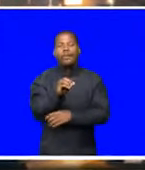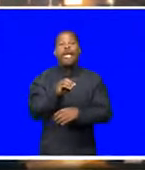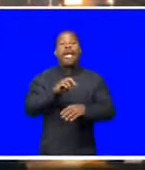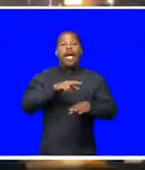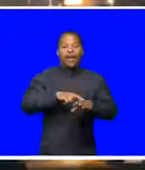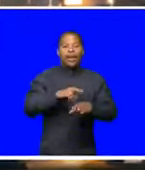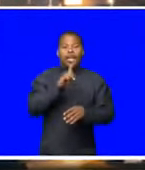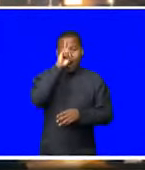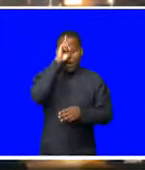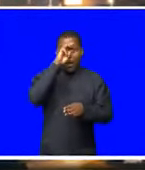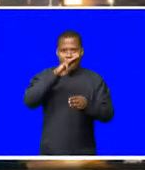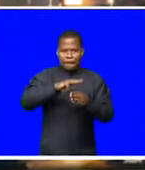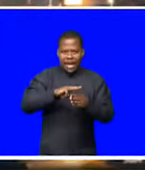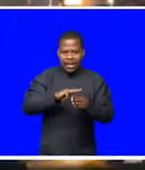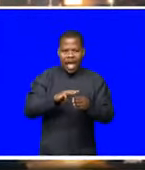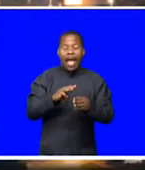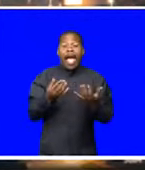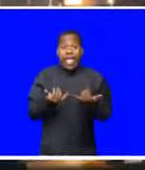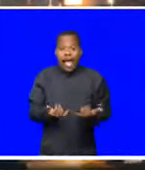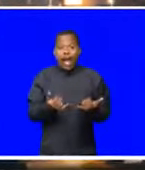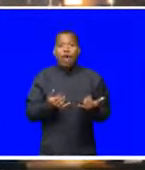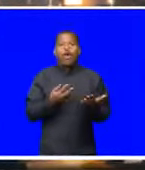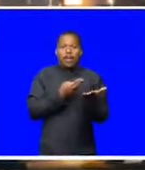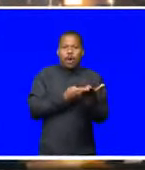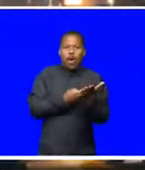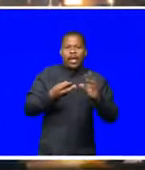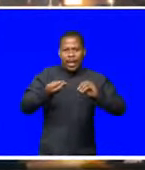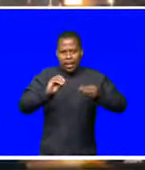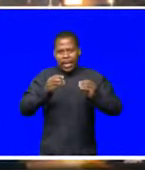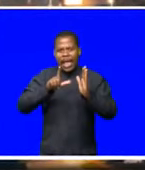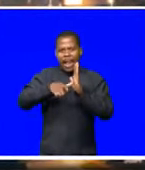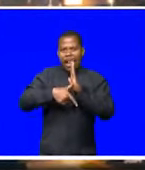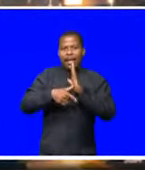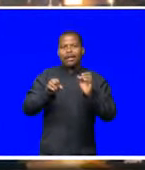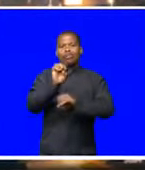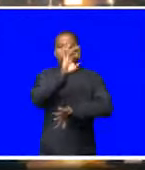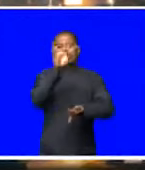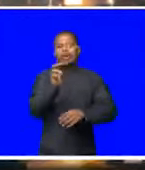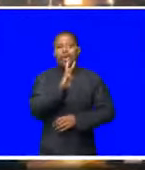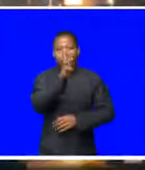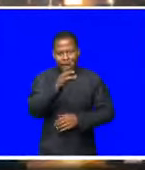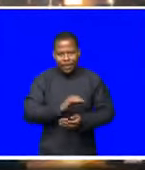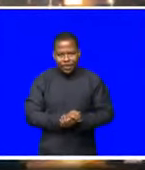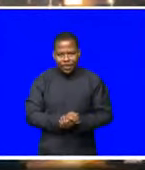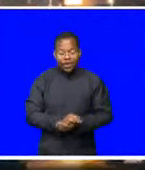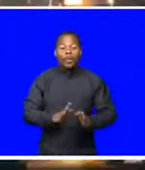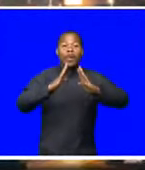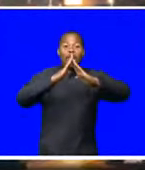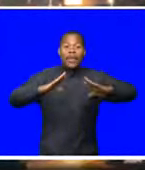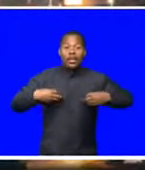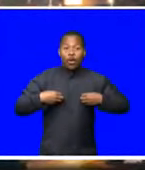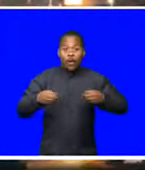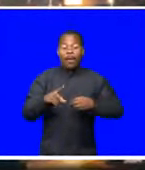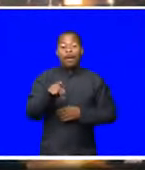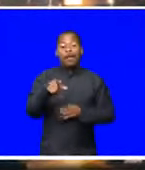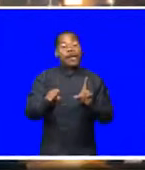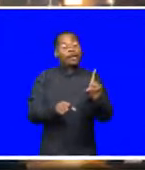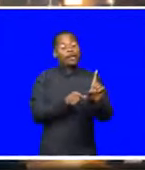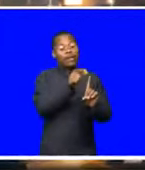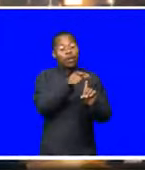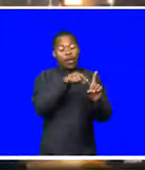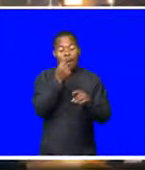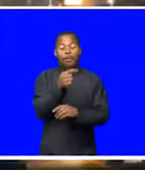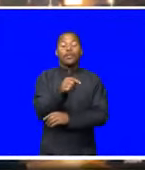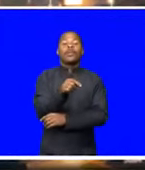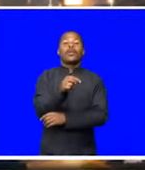tathi ngavuthwa ngalelo muhle siyakwethembisa ngokuthi sitakwethulela yona sicibe nato Tindzaba. Ngaphandle lomkhulu letiko leti 70 John Hlophe uthi umbiko welicwaningo